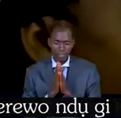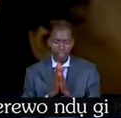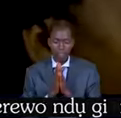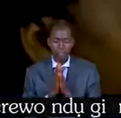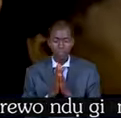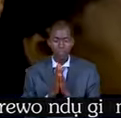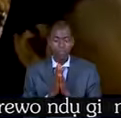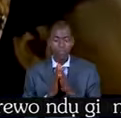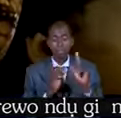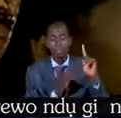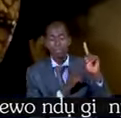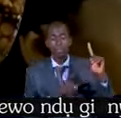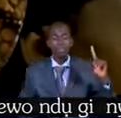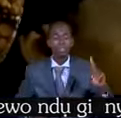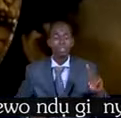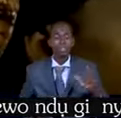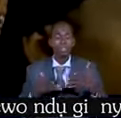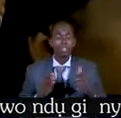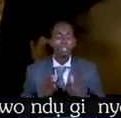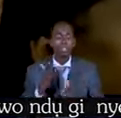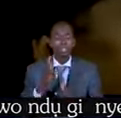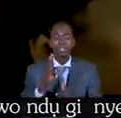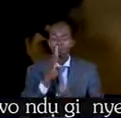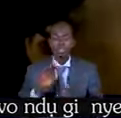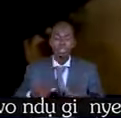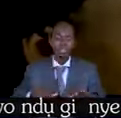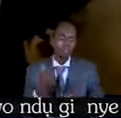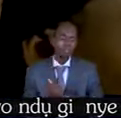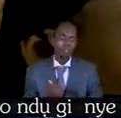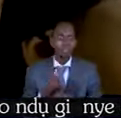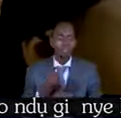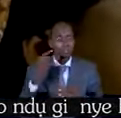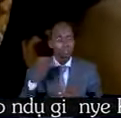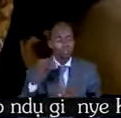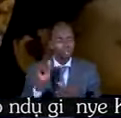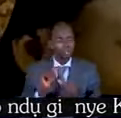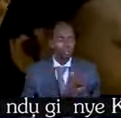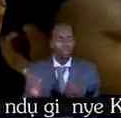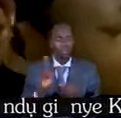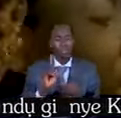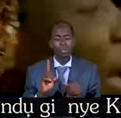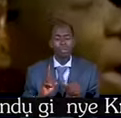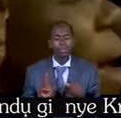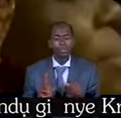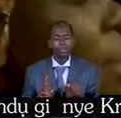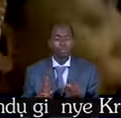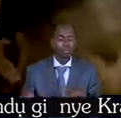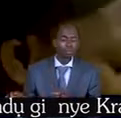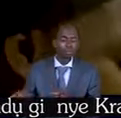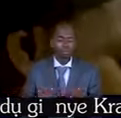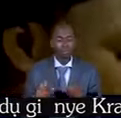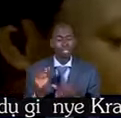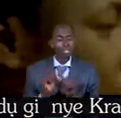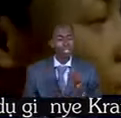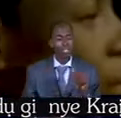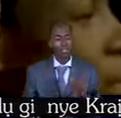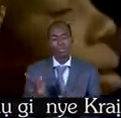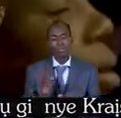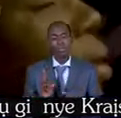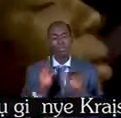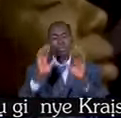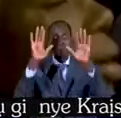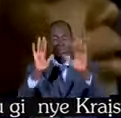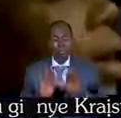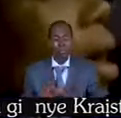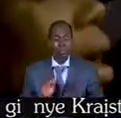Onye nwanyị, ka mmezu nke ekpere a, ka mpụta ihe nke ekpere a were ọnọdụ